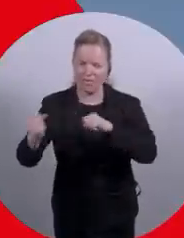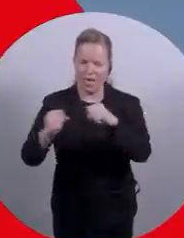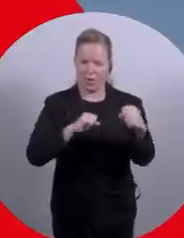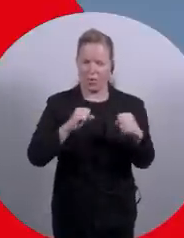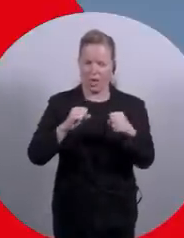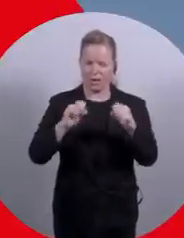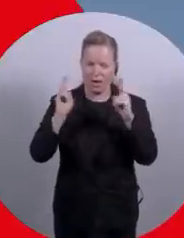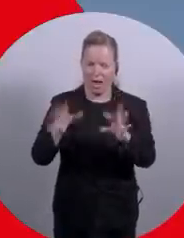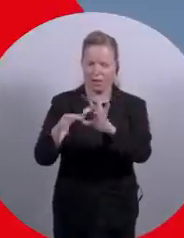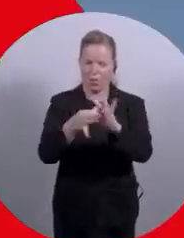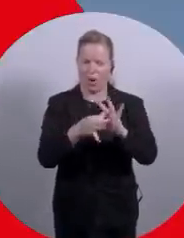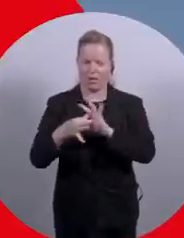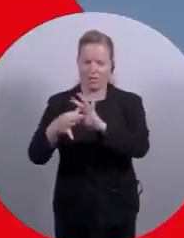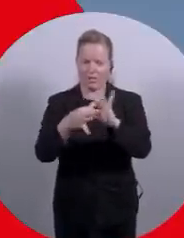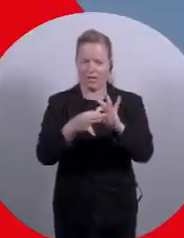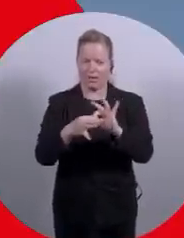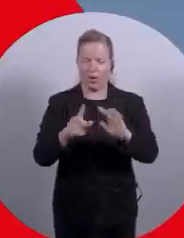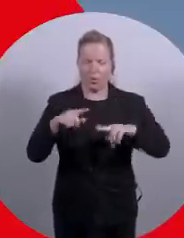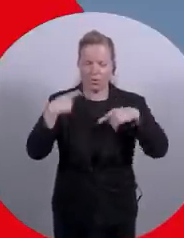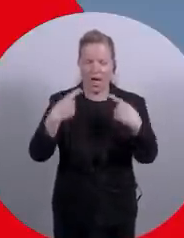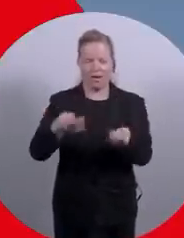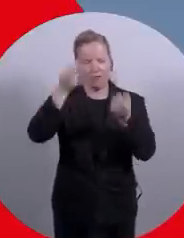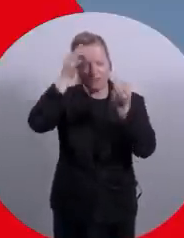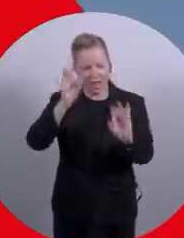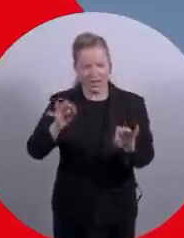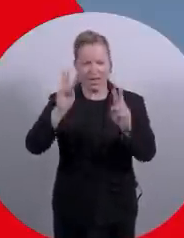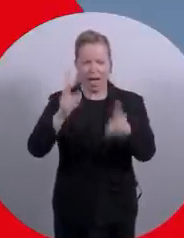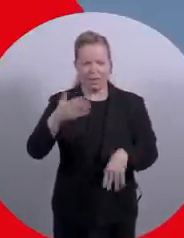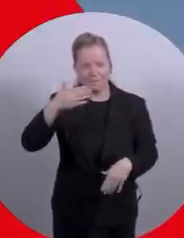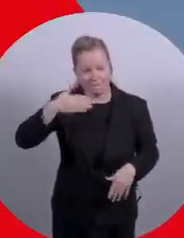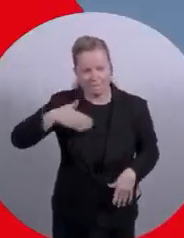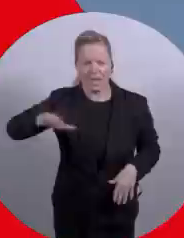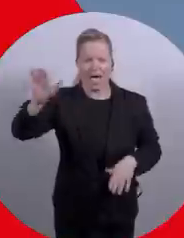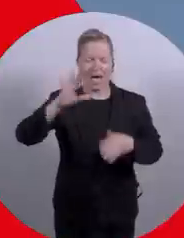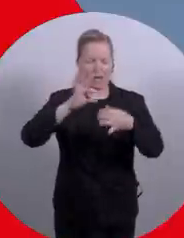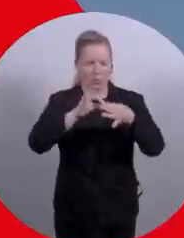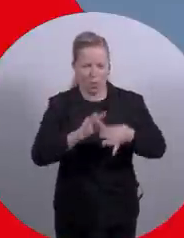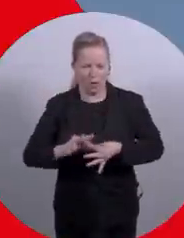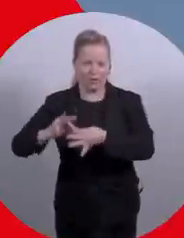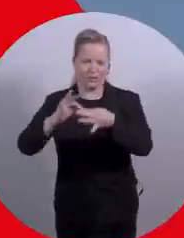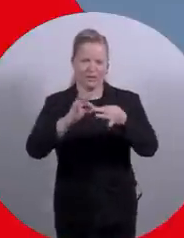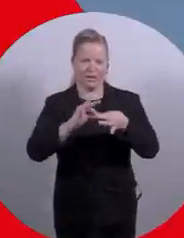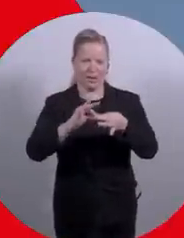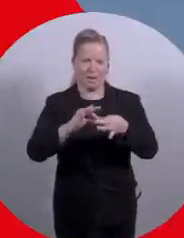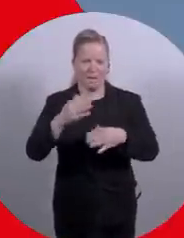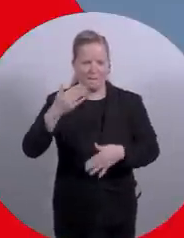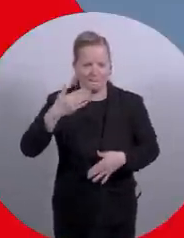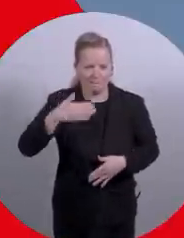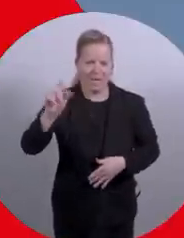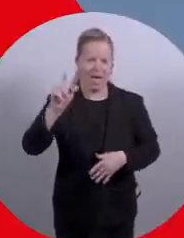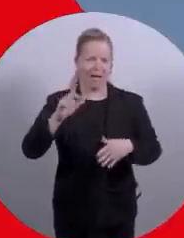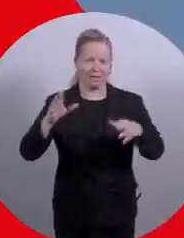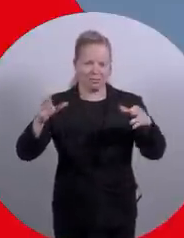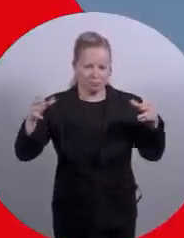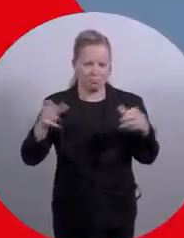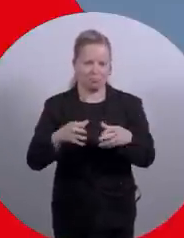dann fähig sein entsprechende Mehrheiten zu organisieren und entsprechende Mehrheiten wir wollen hier